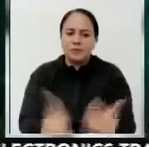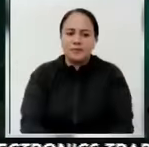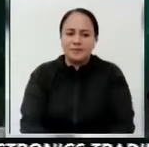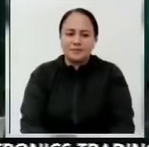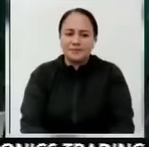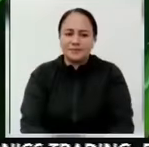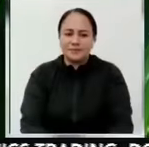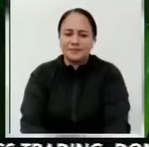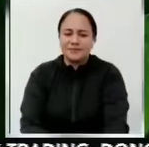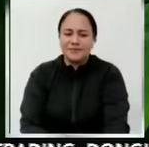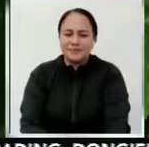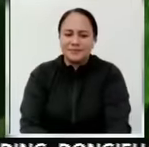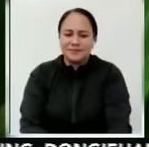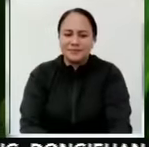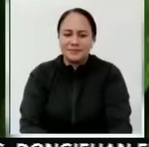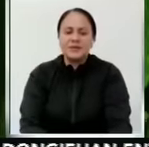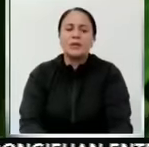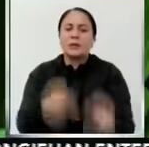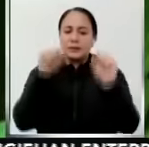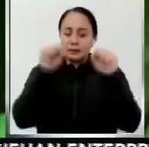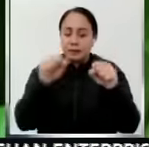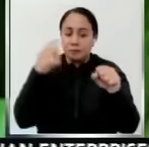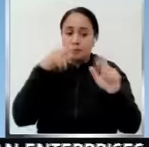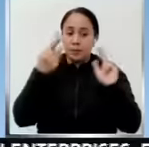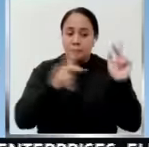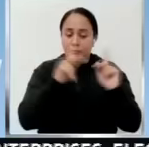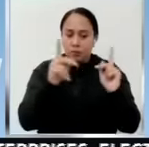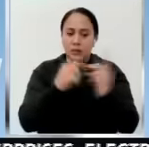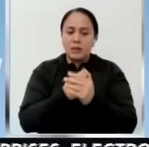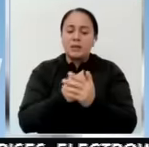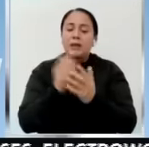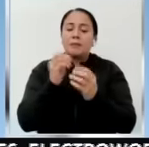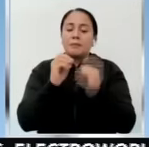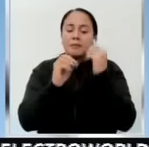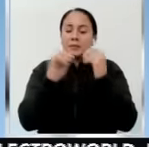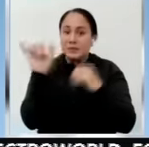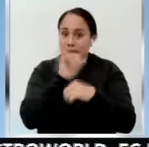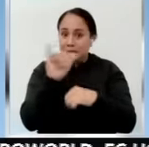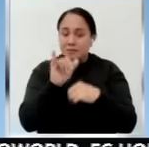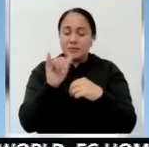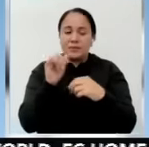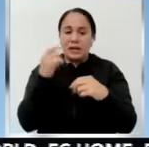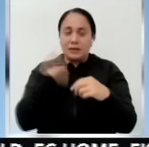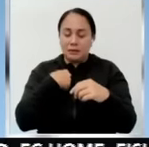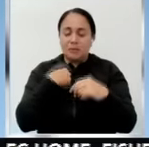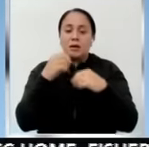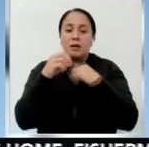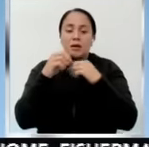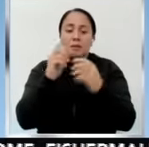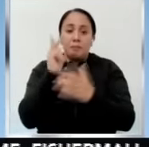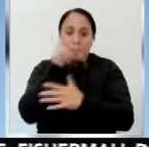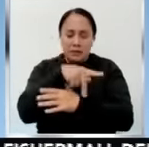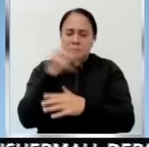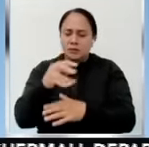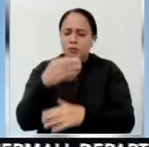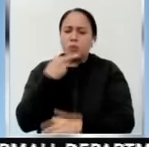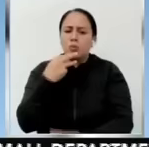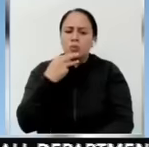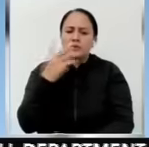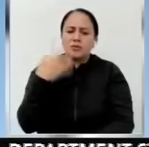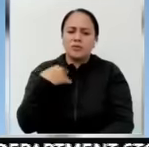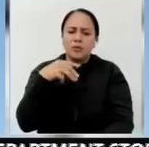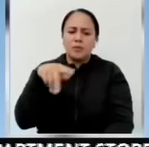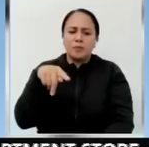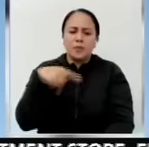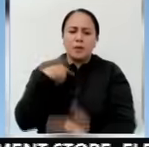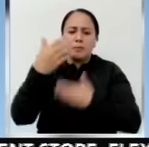Gaya nating mga tao, kailangan din ng mga halaman ng tubig para mabuhay. Ang tubig kasi ang isa sa mga kailangan para sa photosynthesis o yung proseso kung saan ginagamit